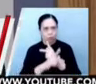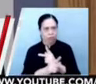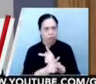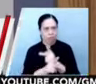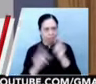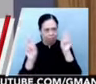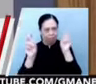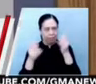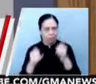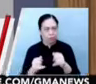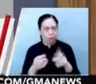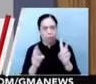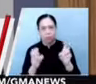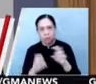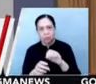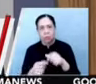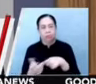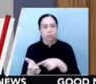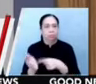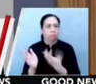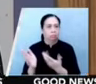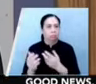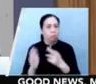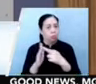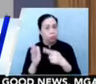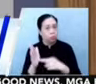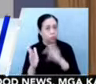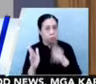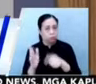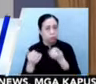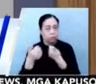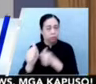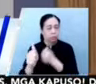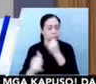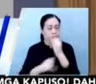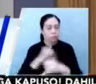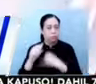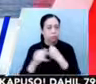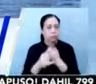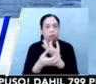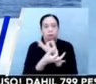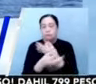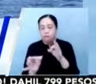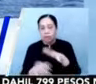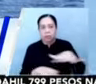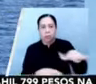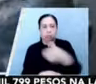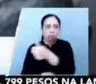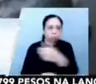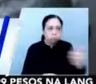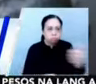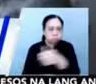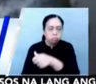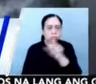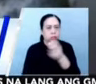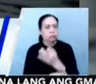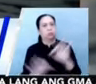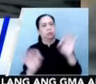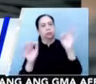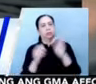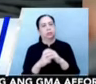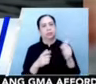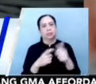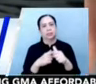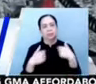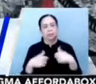talking about in principle, right? A rules-based international order, freedom of navigation. Nagsimula na rin ang unang bilateral maritime